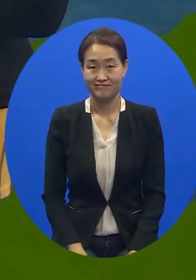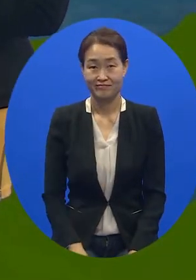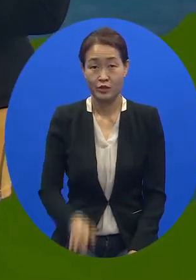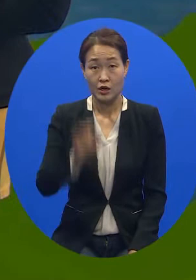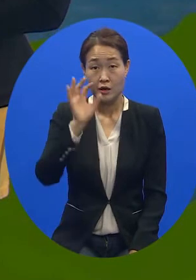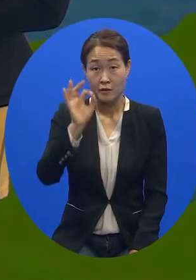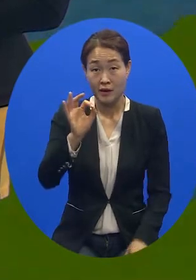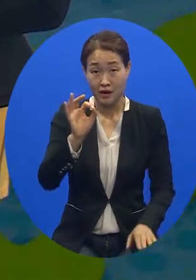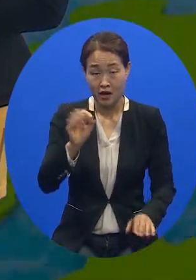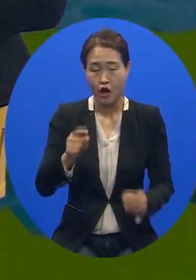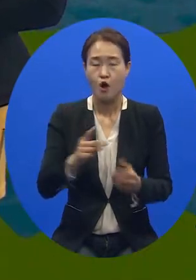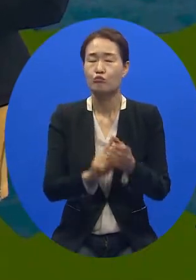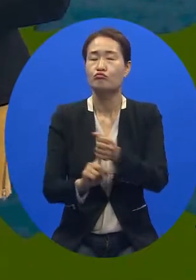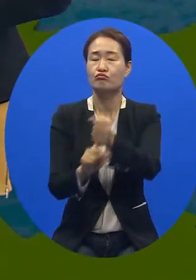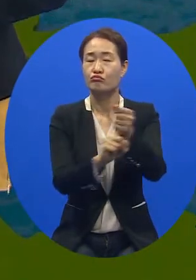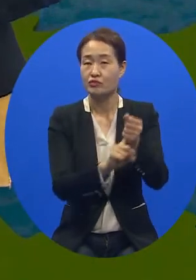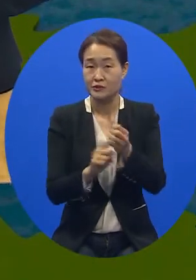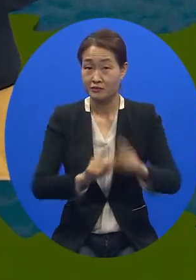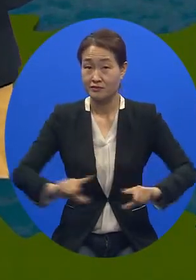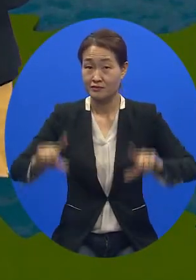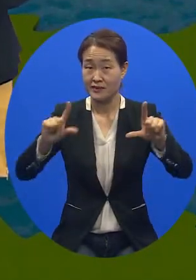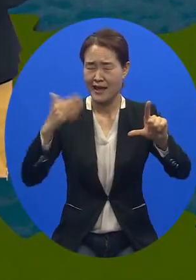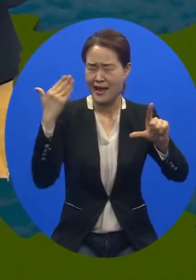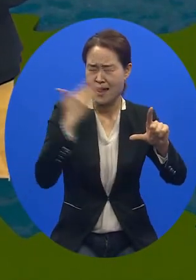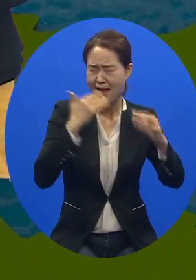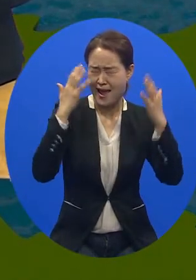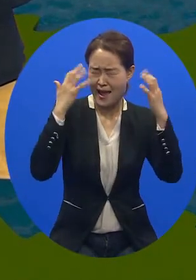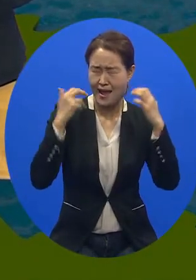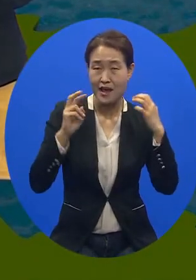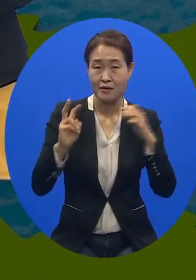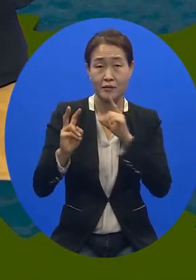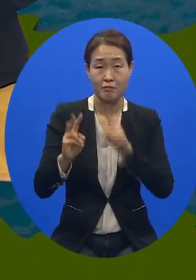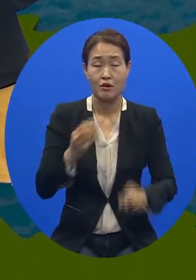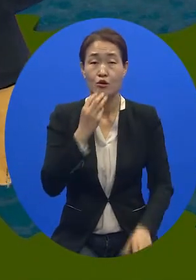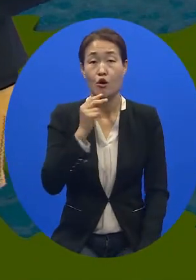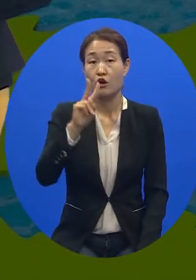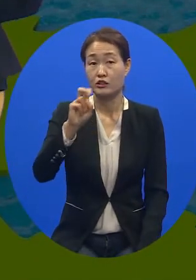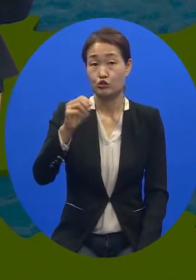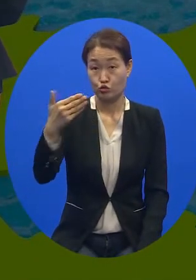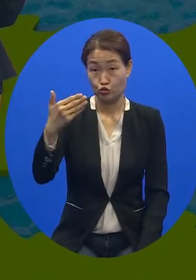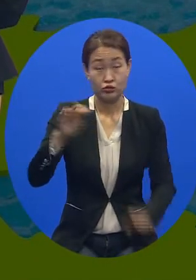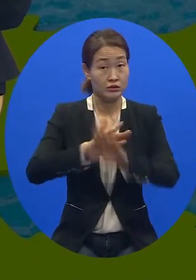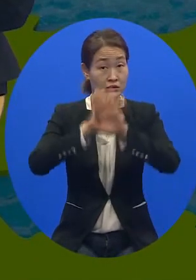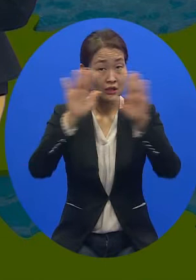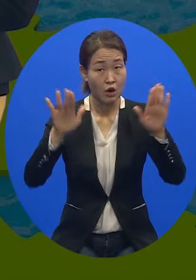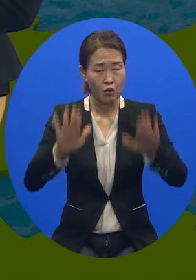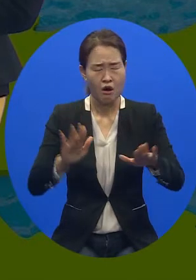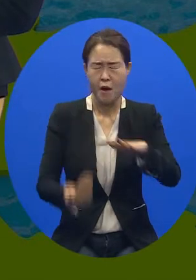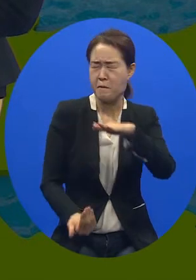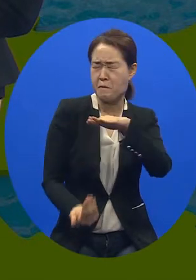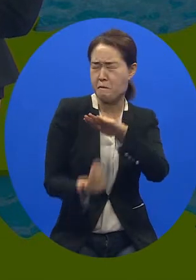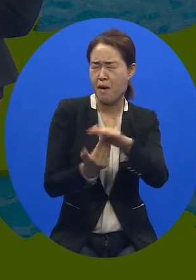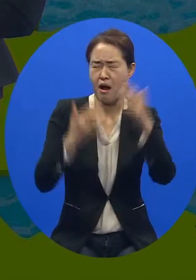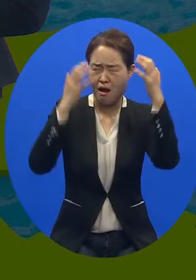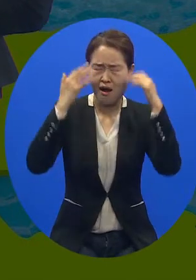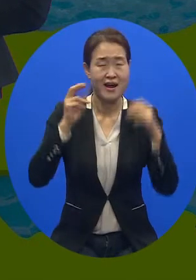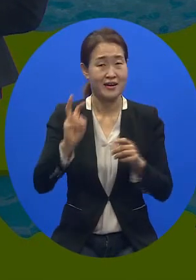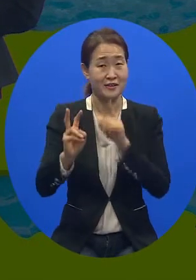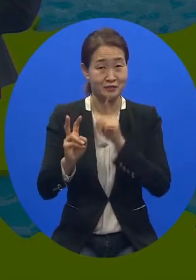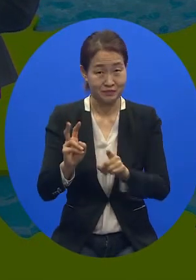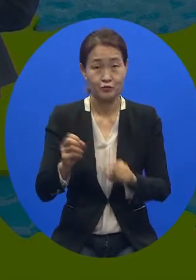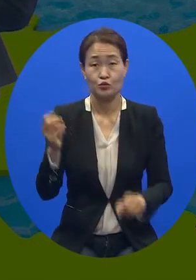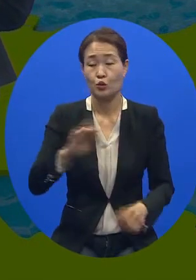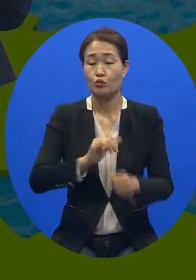예상됩니다. 석가탄신일인 내일도 맑고 다소 덥겠습니다. 서울의 낮 기온 29도로 올봄 들어 가장 더울